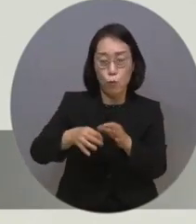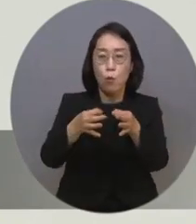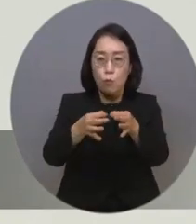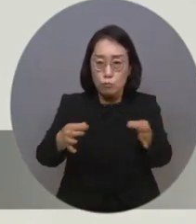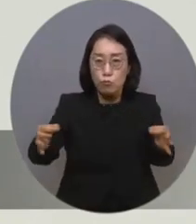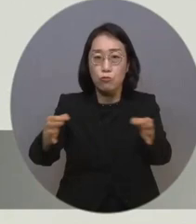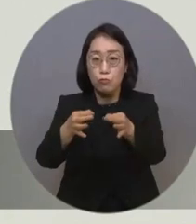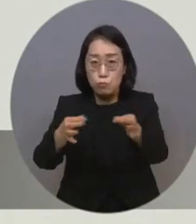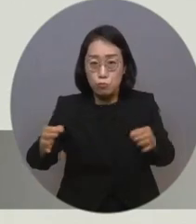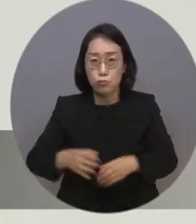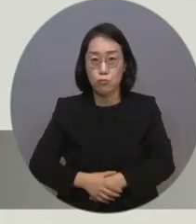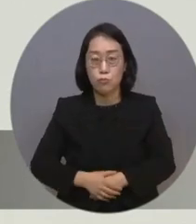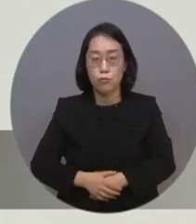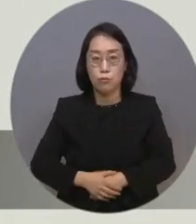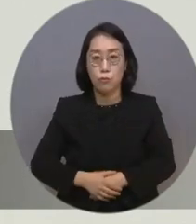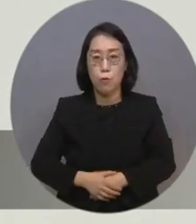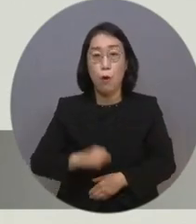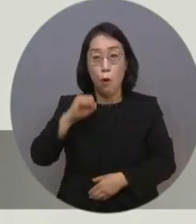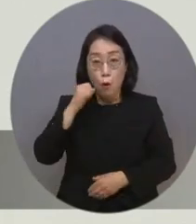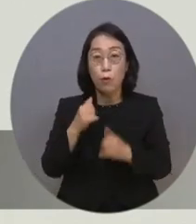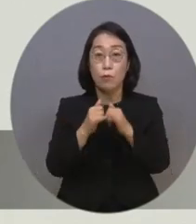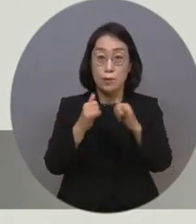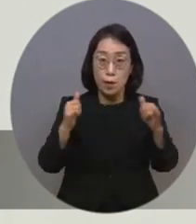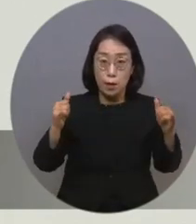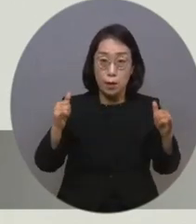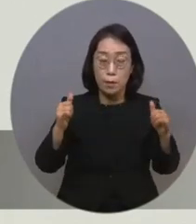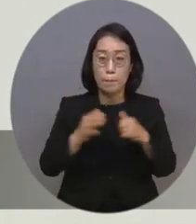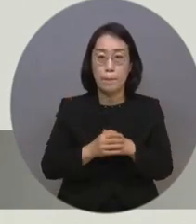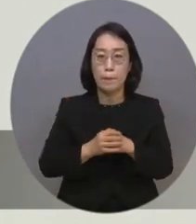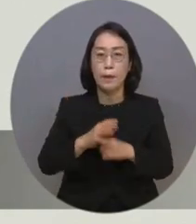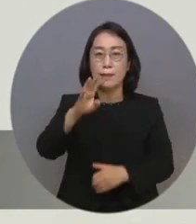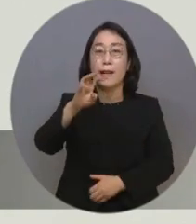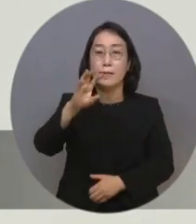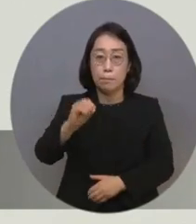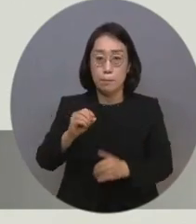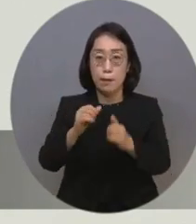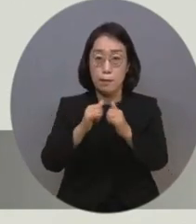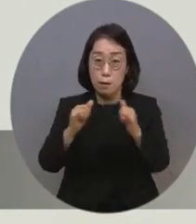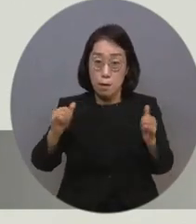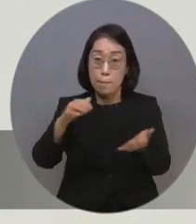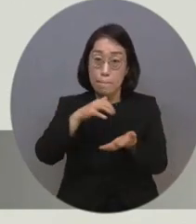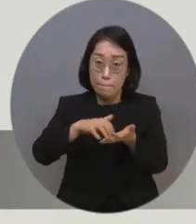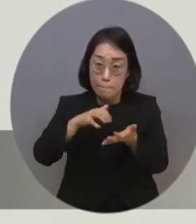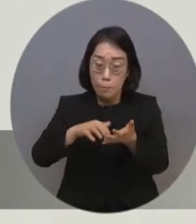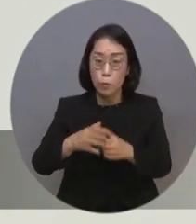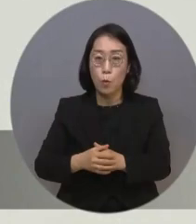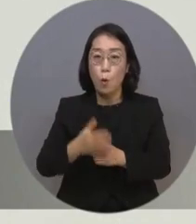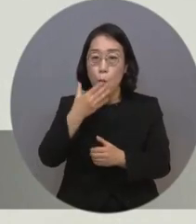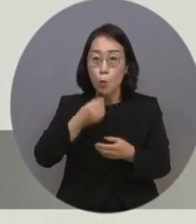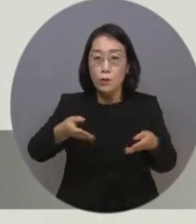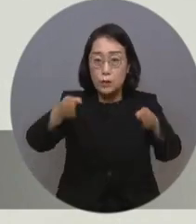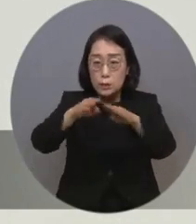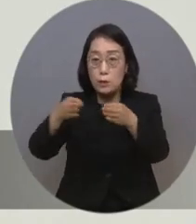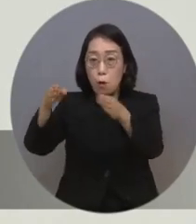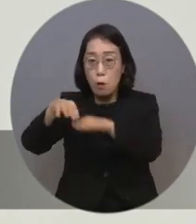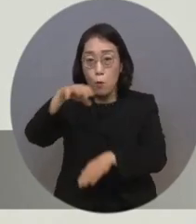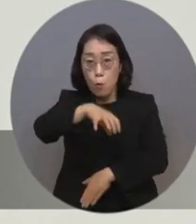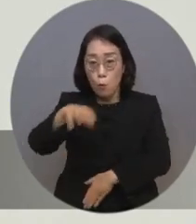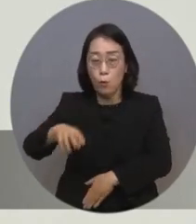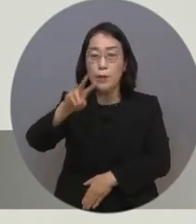모아 사회적 약자인 40여만 명과 사회복지시설 2만여